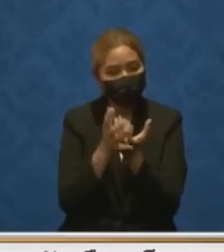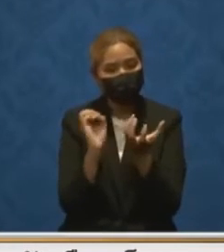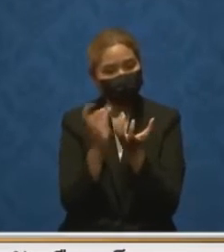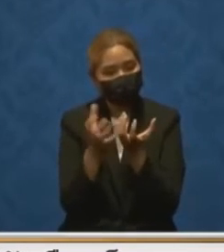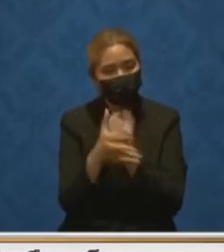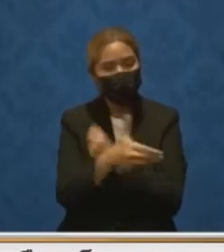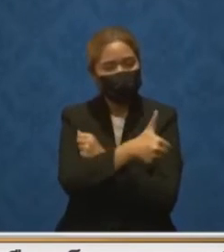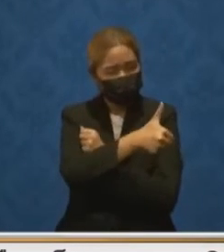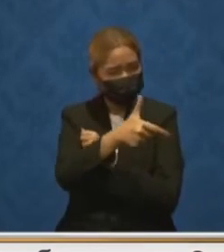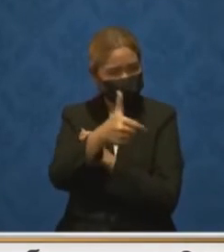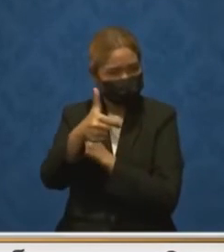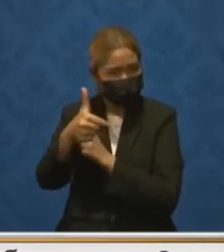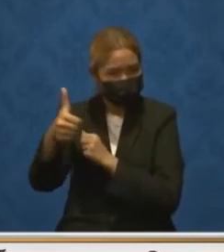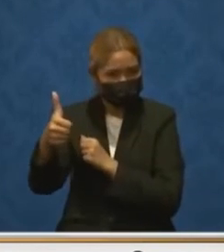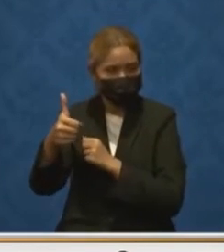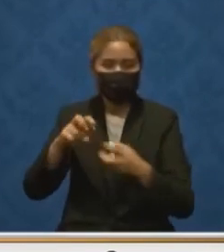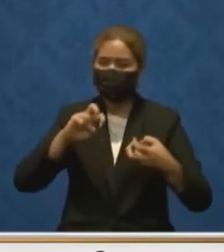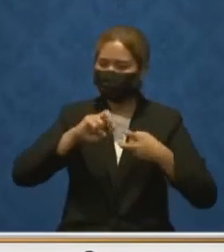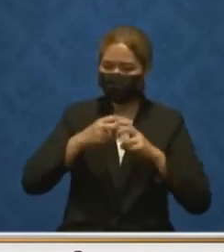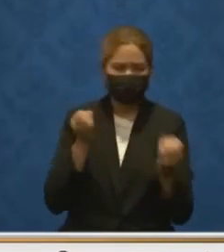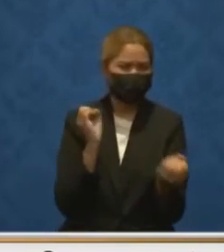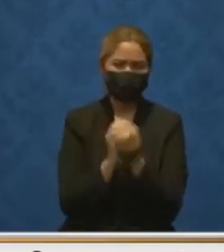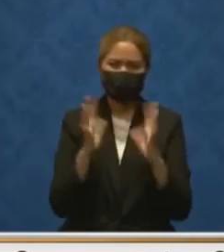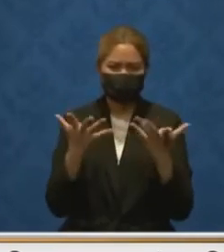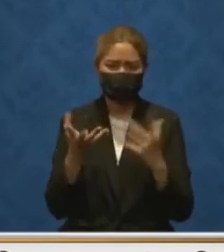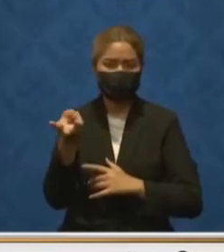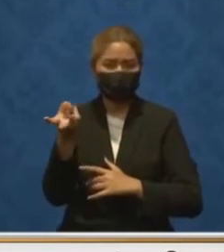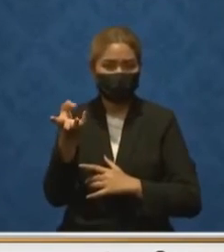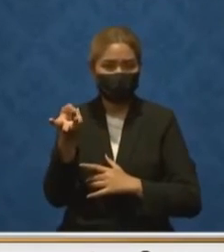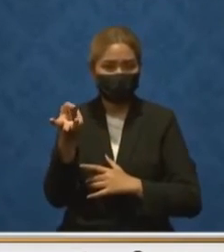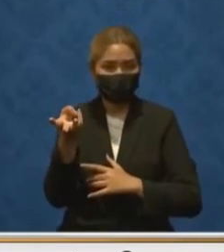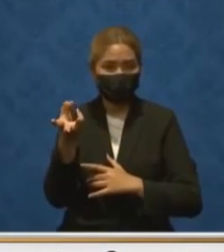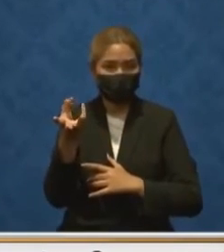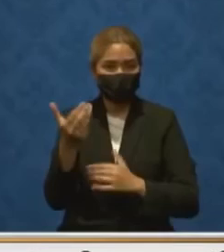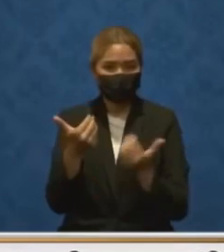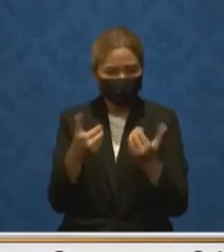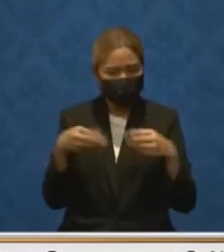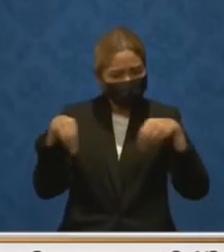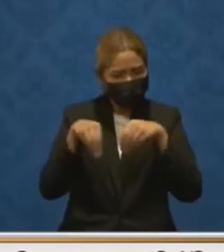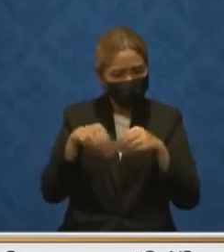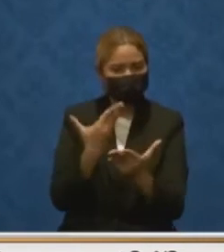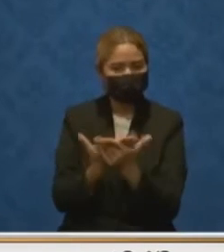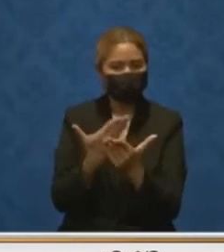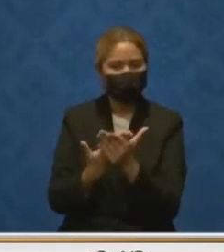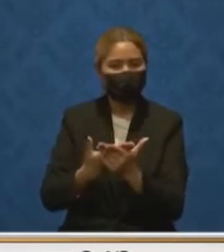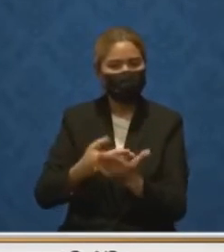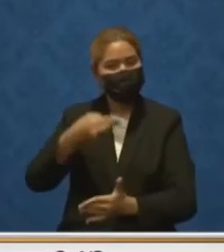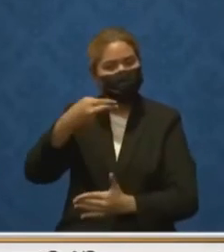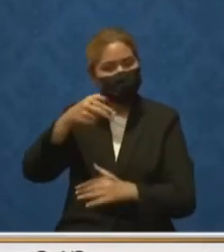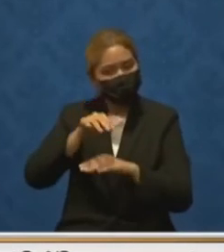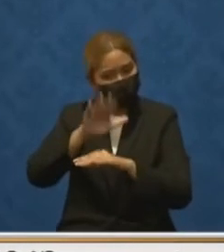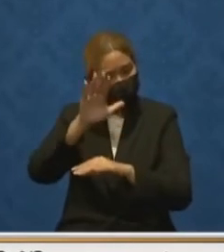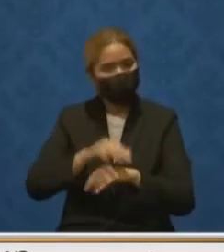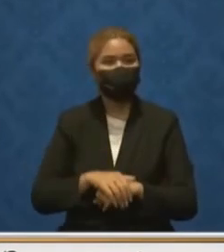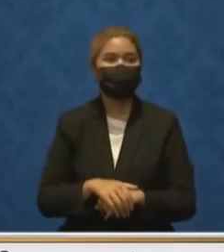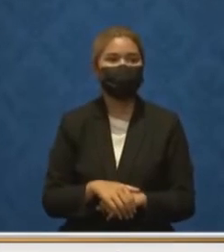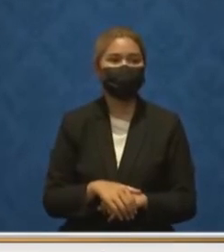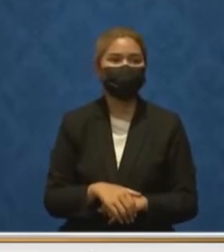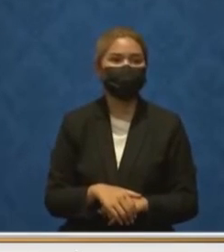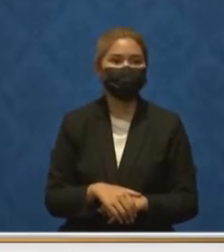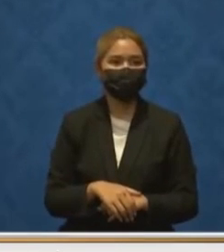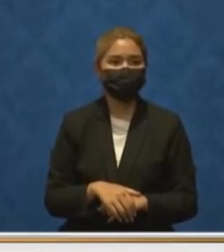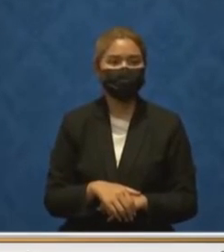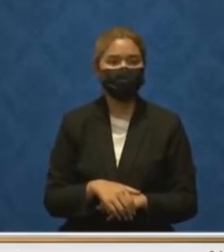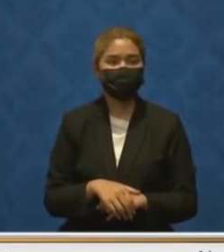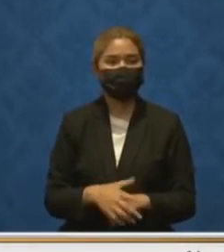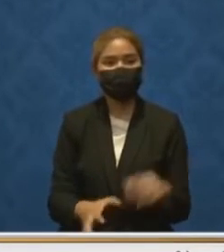ัวข้าวนี่ก็จะไปเย็บหมื่นแล้นะครับเขาเปลือกเจ้ามันสำหลังไป 3 บากว่าแล้ครับจ